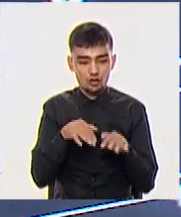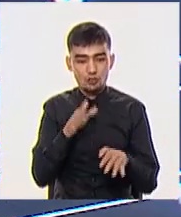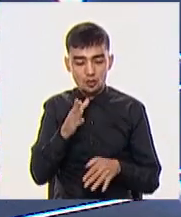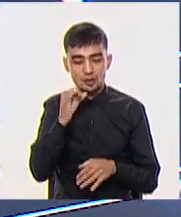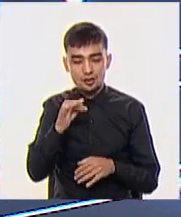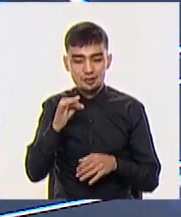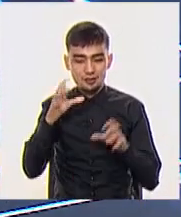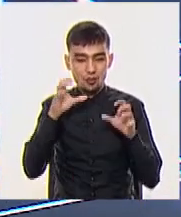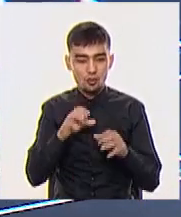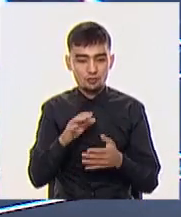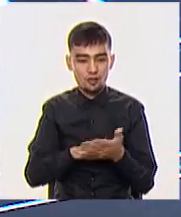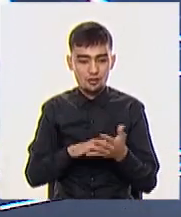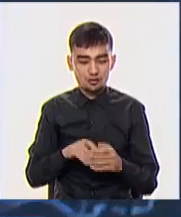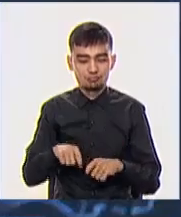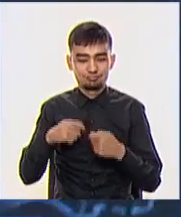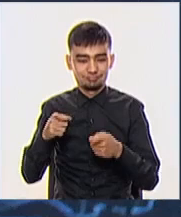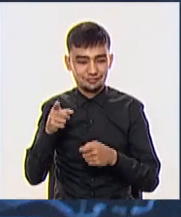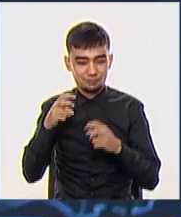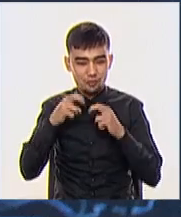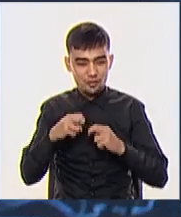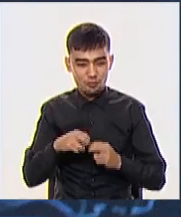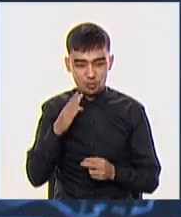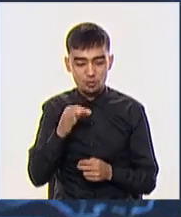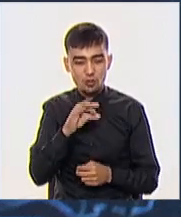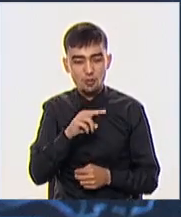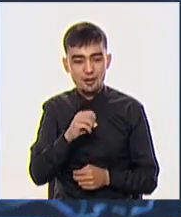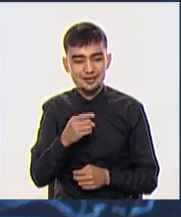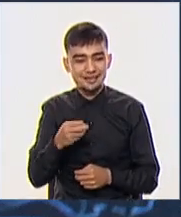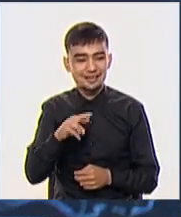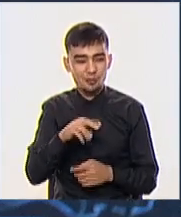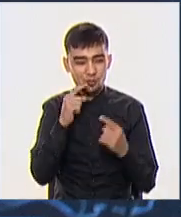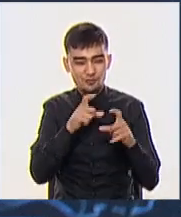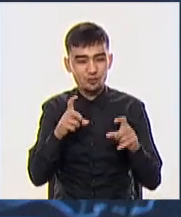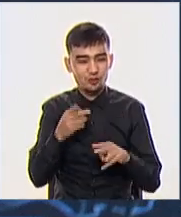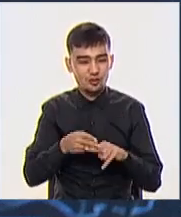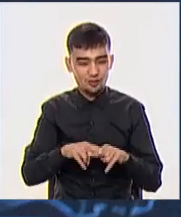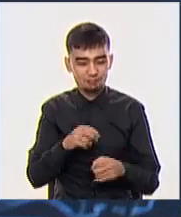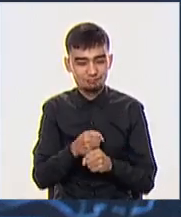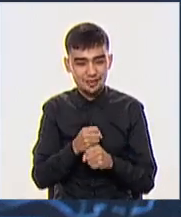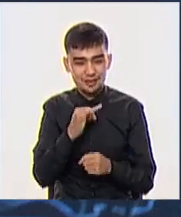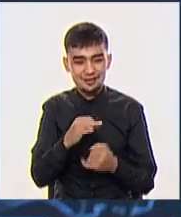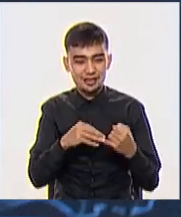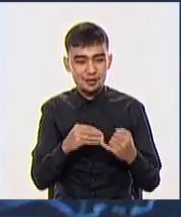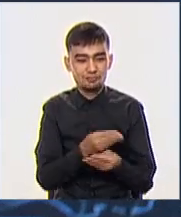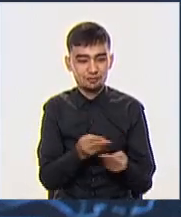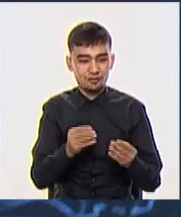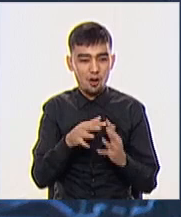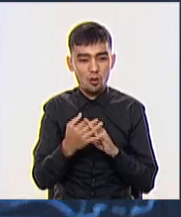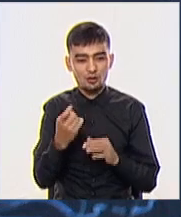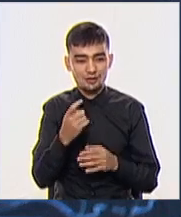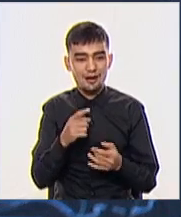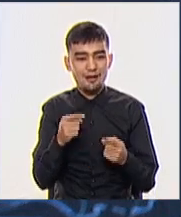жобасын мәжіліс қарауына жібереді екен. Ал оппозиция өкілдерінен құрылған кеңестің басым бөлігі жерді шаруаларға жалға беру керек деген ұстанымда